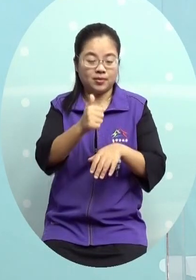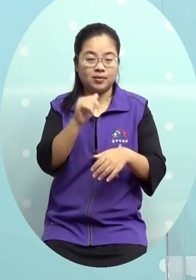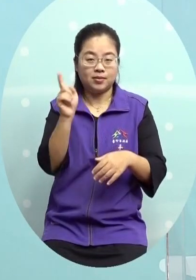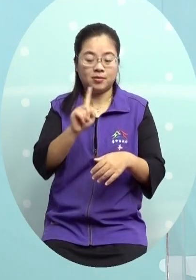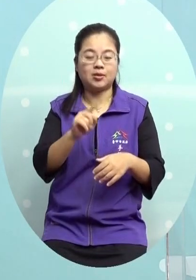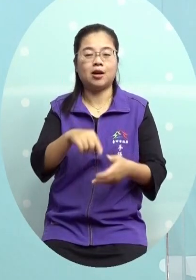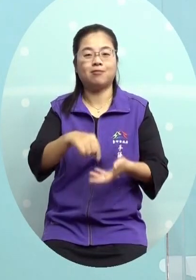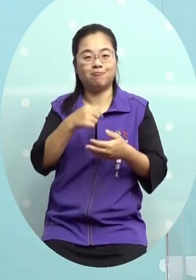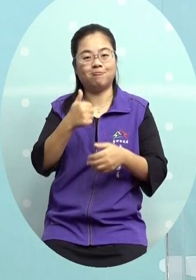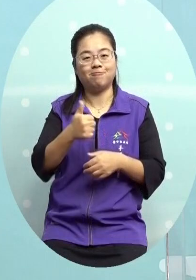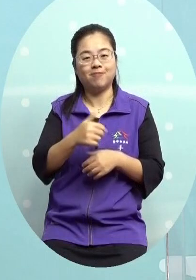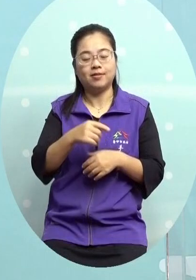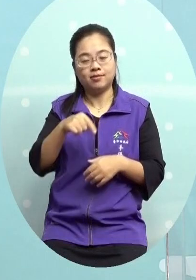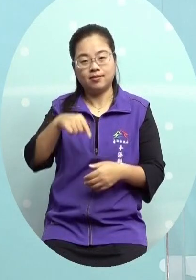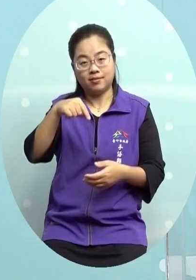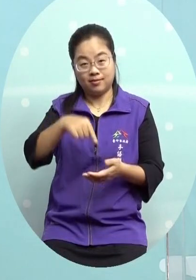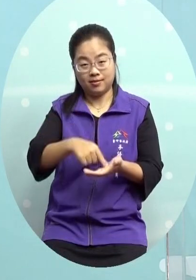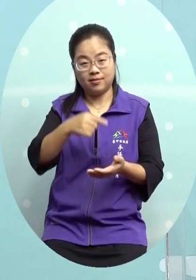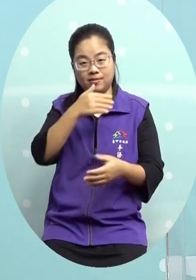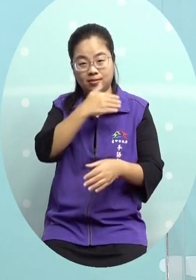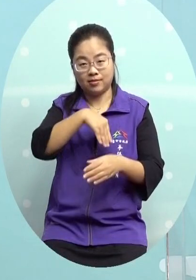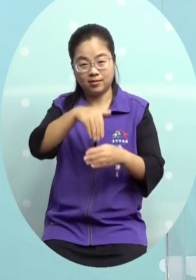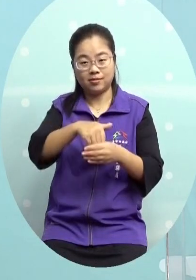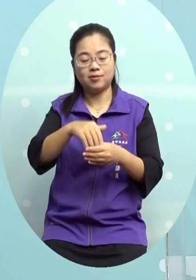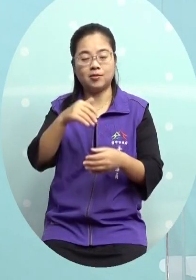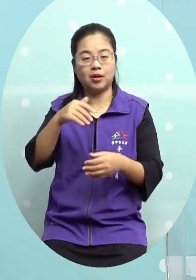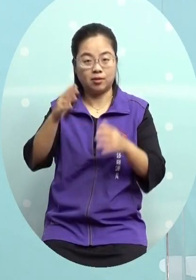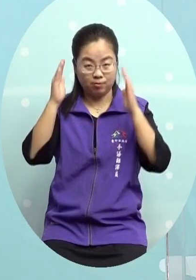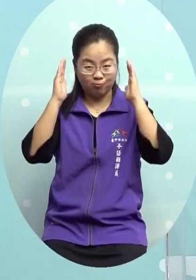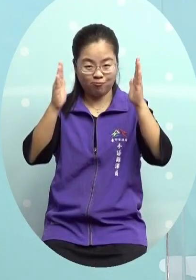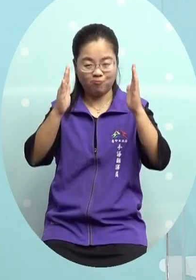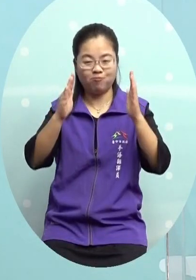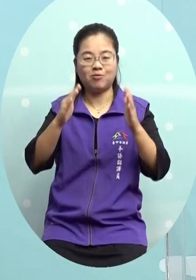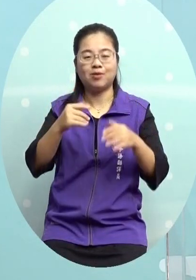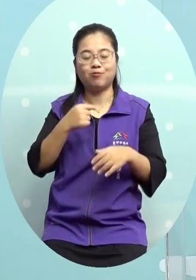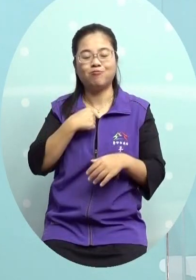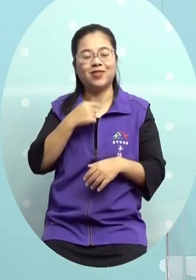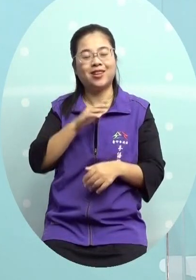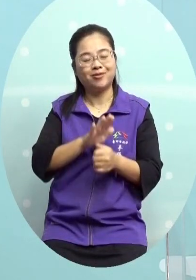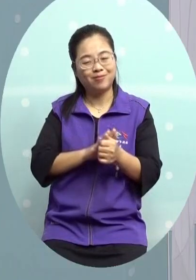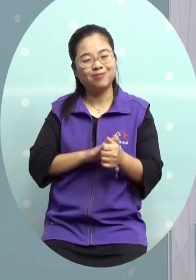这是我看到在这一场选举里面，我觉得最正向，也是我最欣慰的。谢谢。